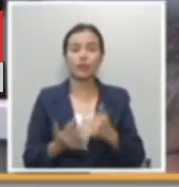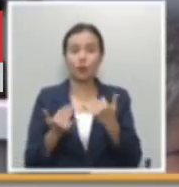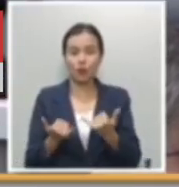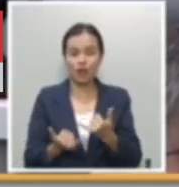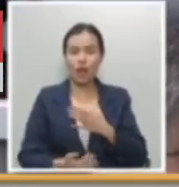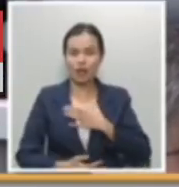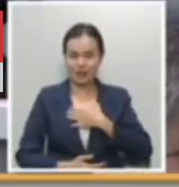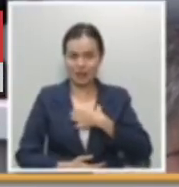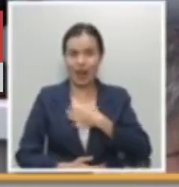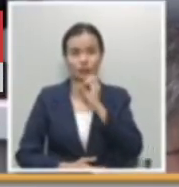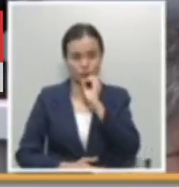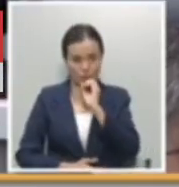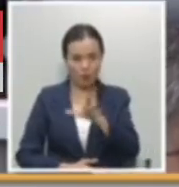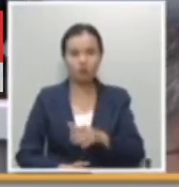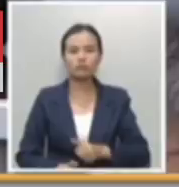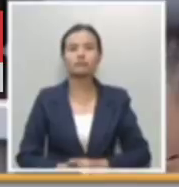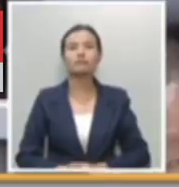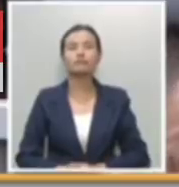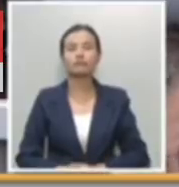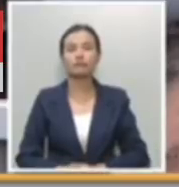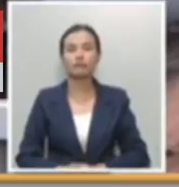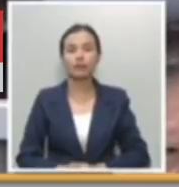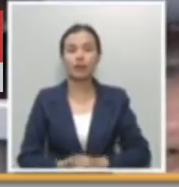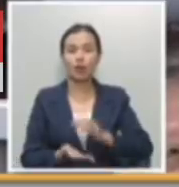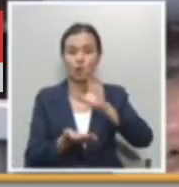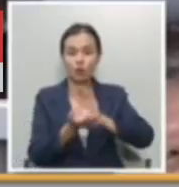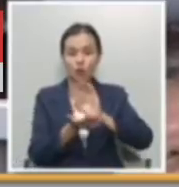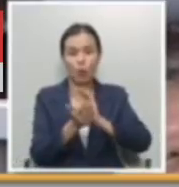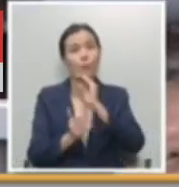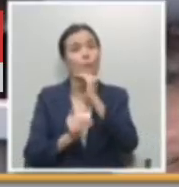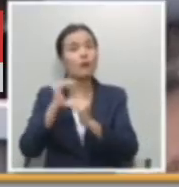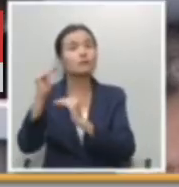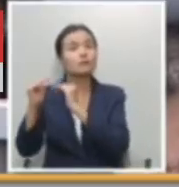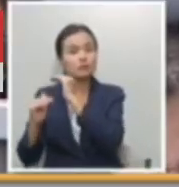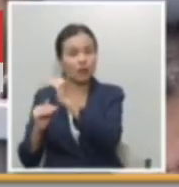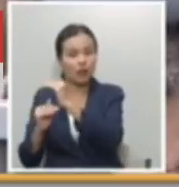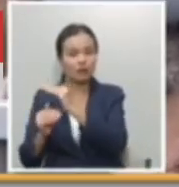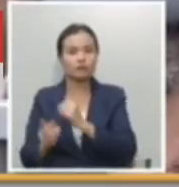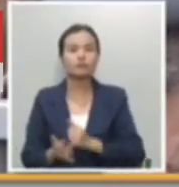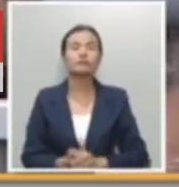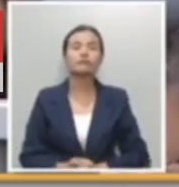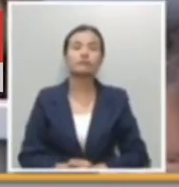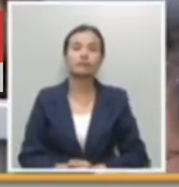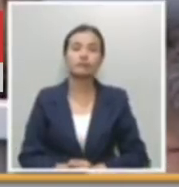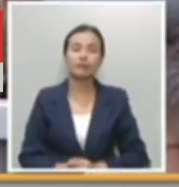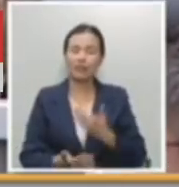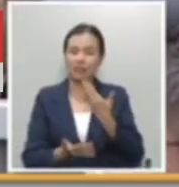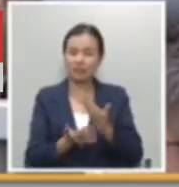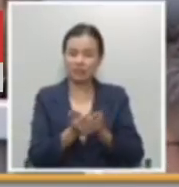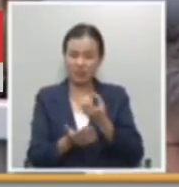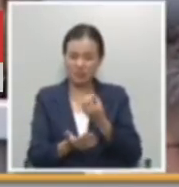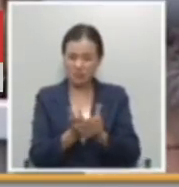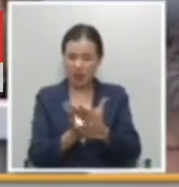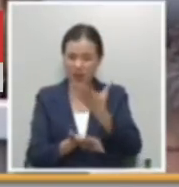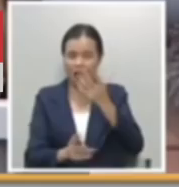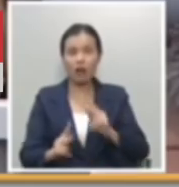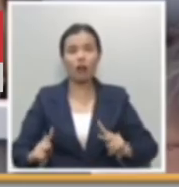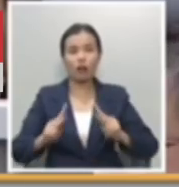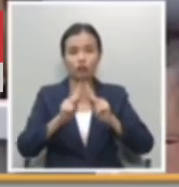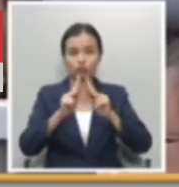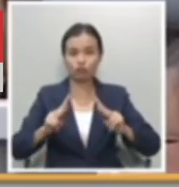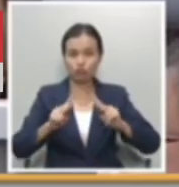จะบอกว่างบที่พัฒนา เงินมหาศาลเลยผ่านกระทรวงมหาด